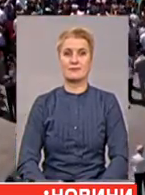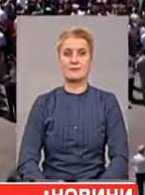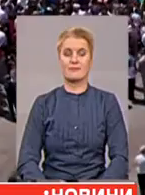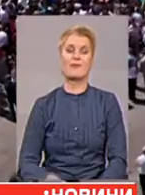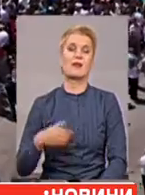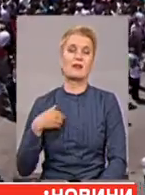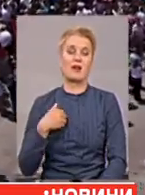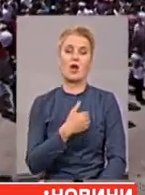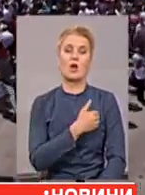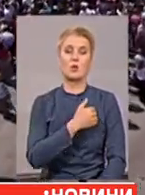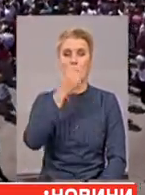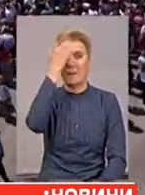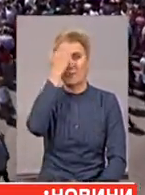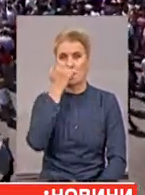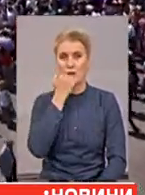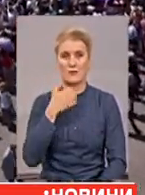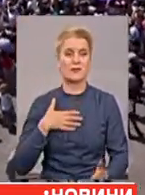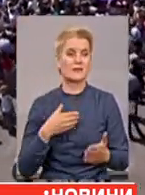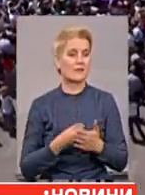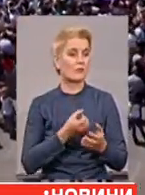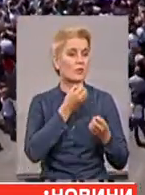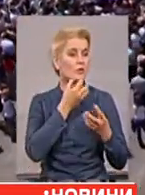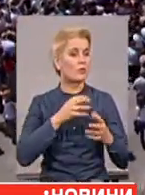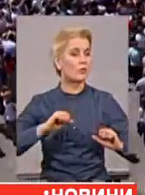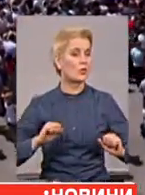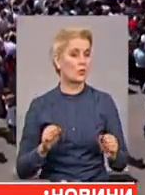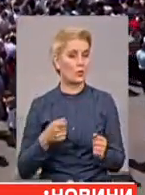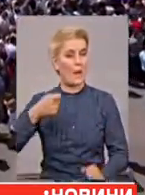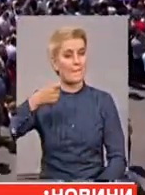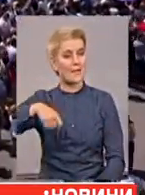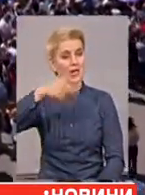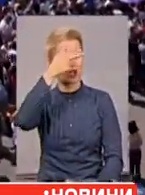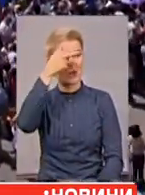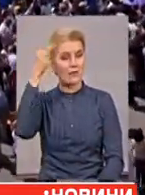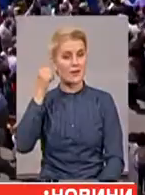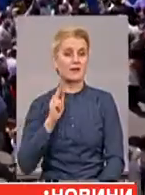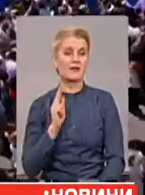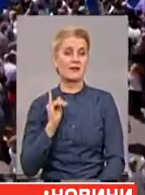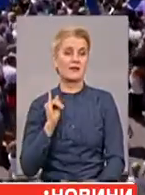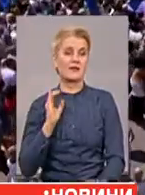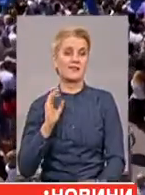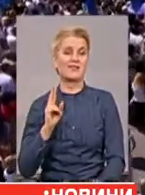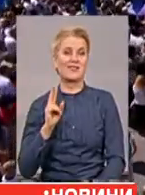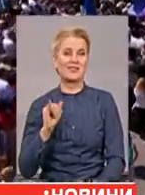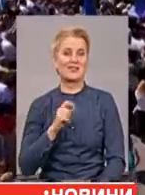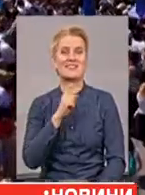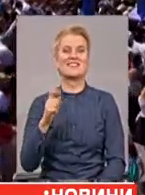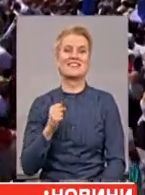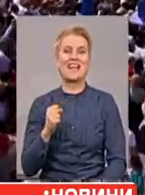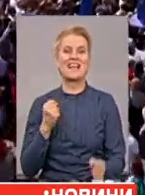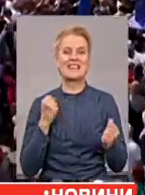я хочу подякувати свого доброго друга, президента Словаччини Анджея Кіску, за